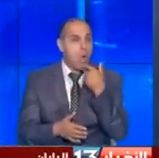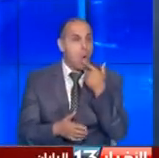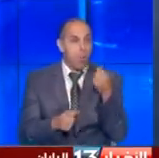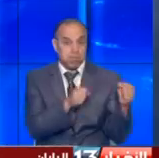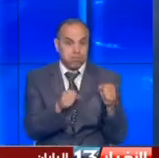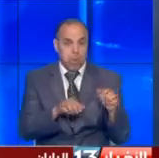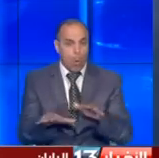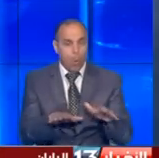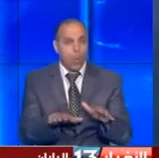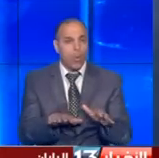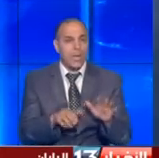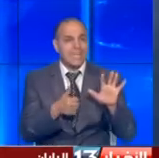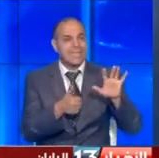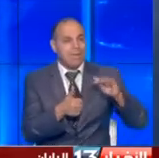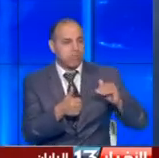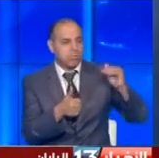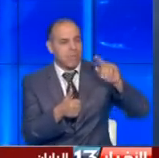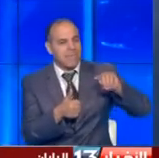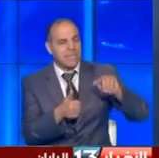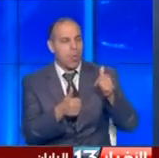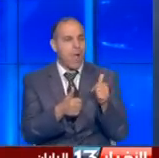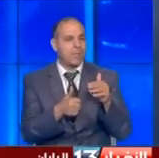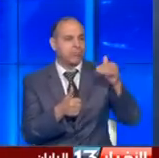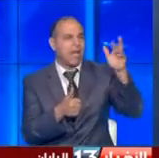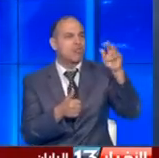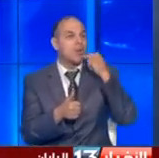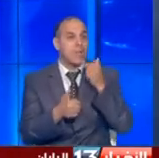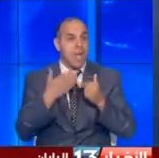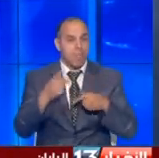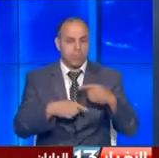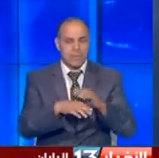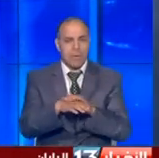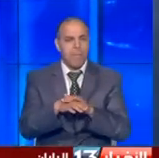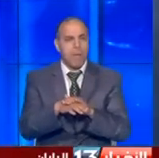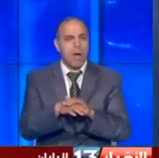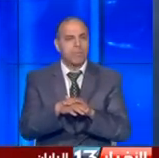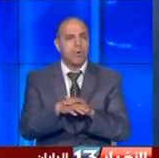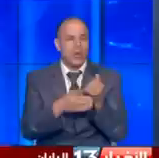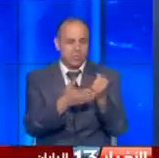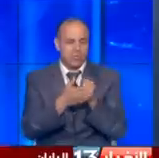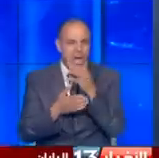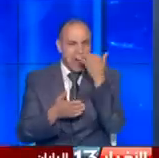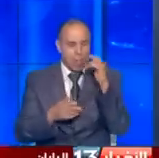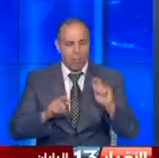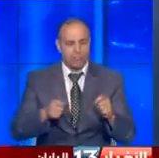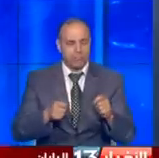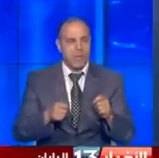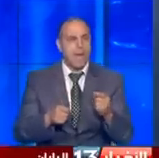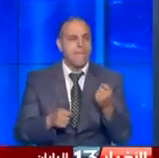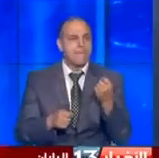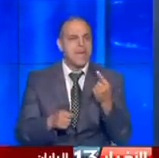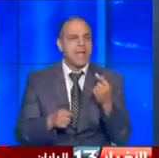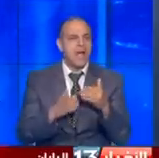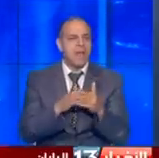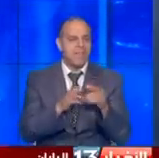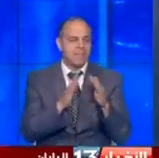قوة الزلزال 6.1 على مقياس ريشتر، وتسبب في قطع إمدادات الغاز عن أكثر من